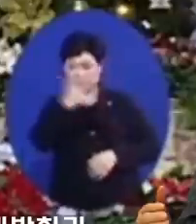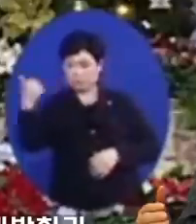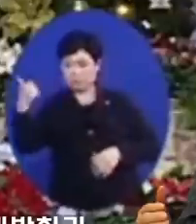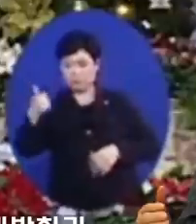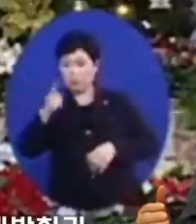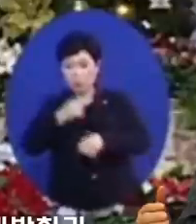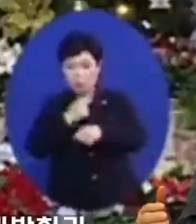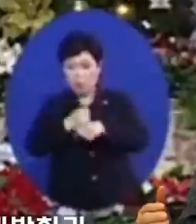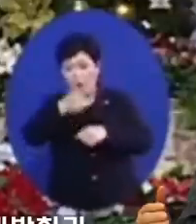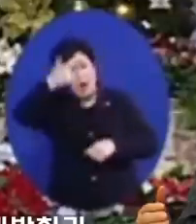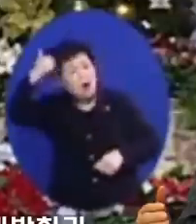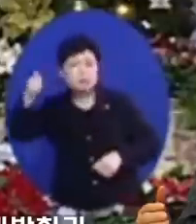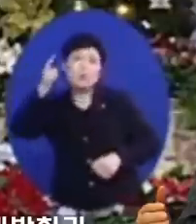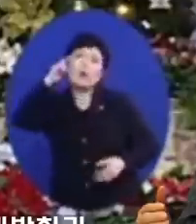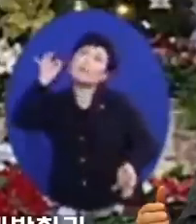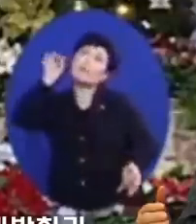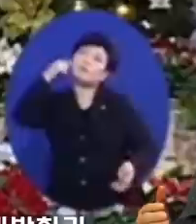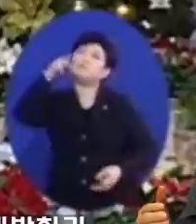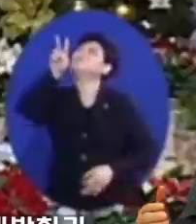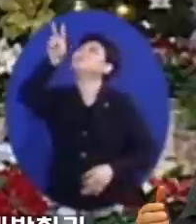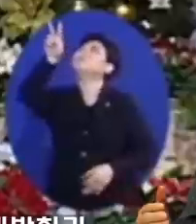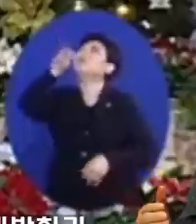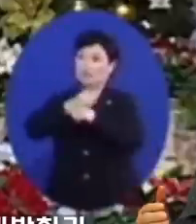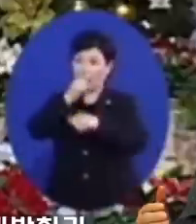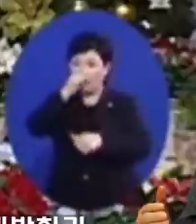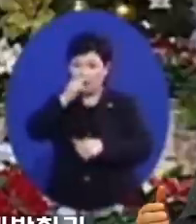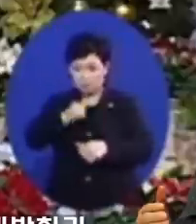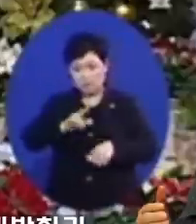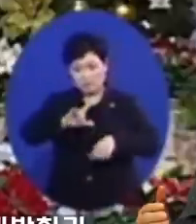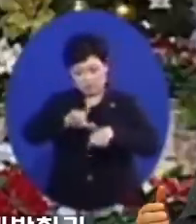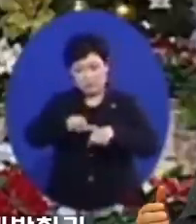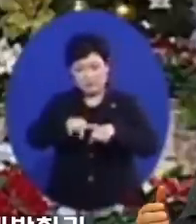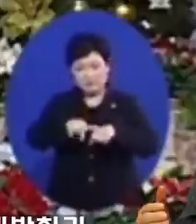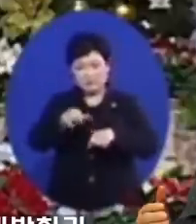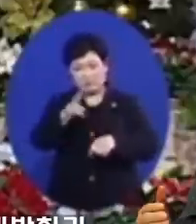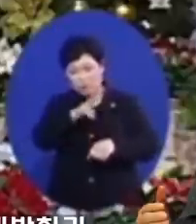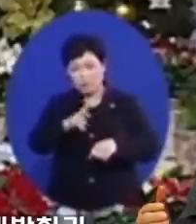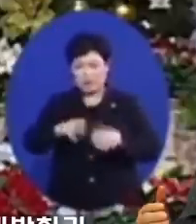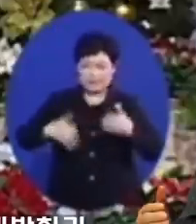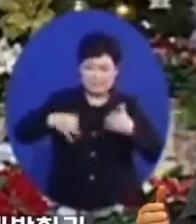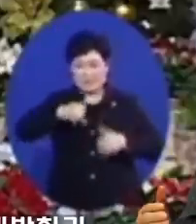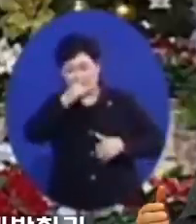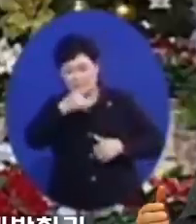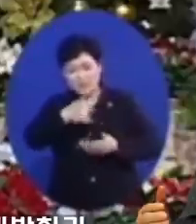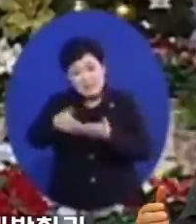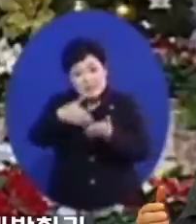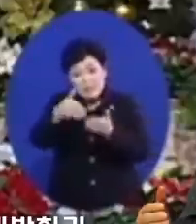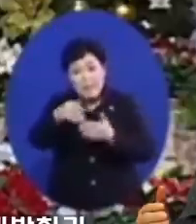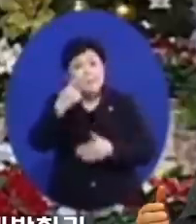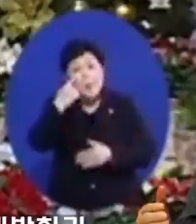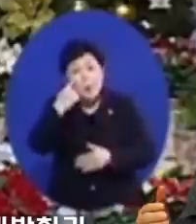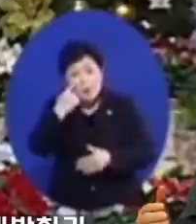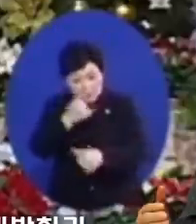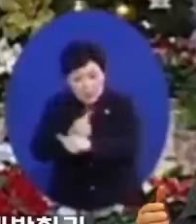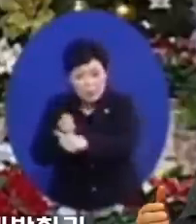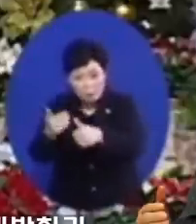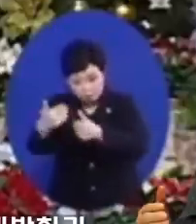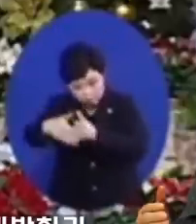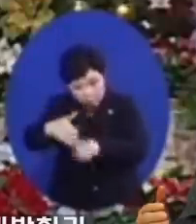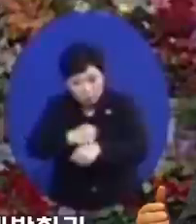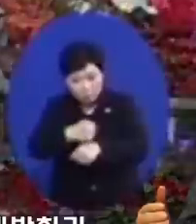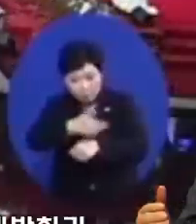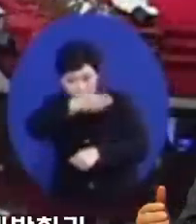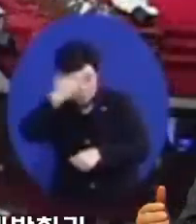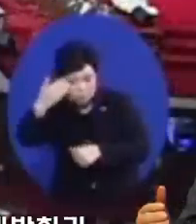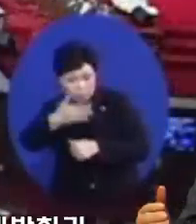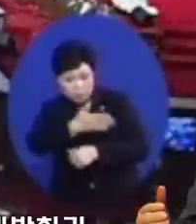왜 앉아서 멍하니 하늘만 쳐다보고 있습니까? 시간도 보내고 재미도 있기 위해서 그림을 그리세요. 그림을. 그리고 청년이